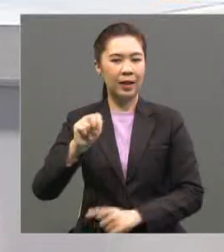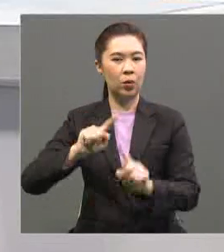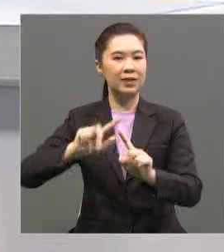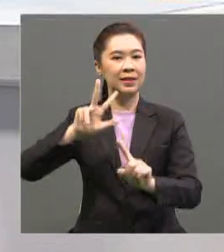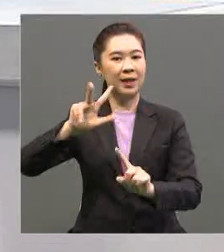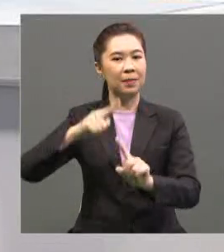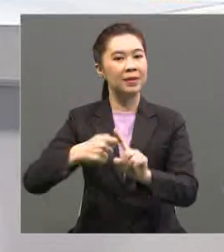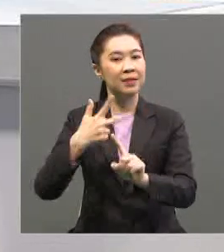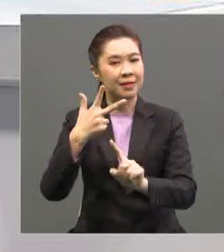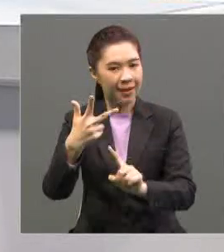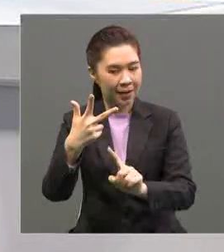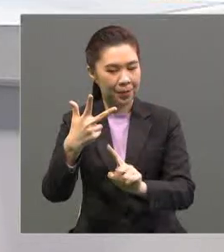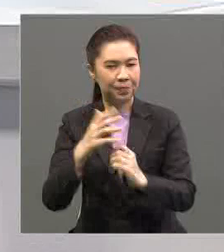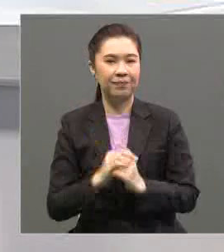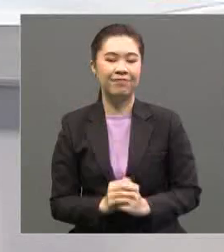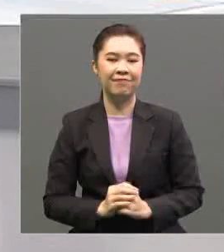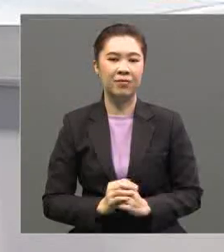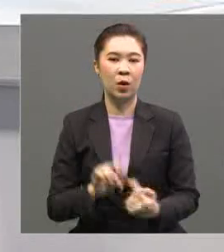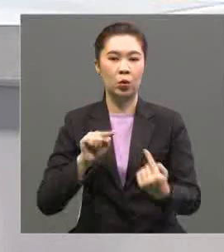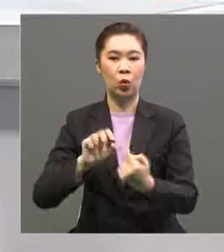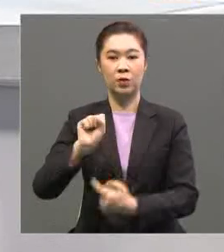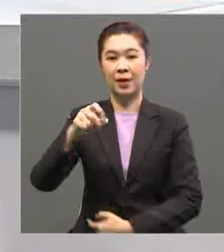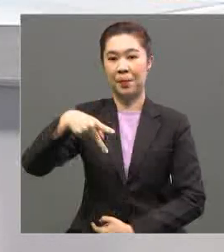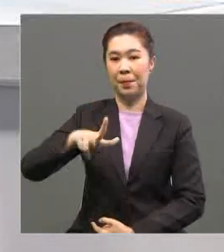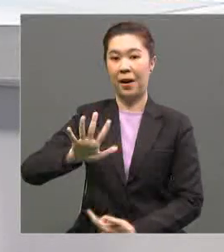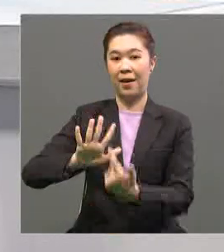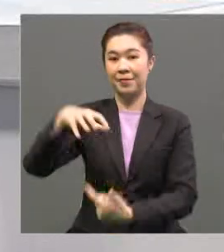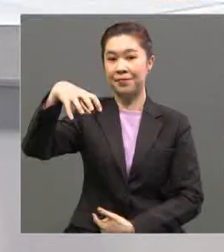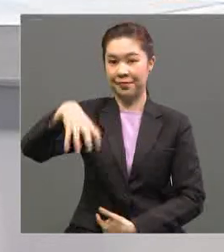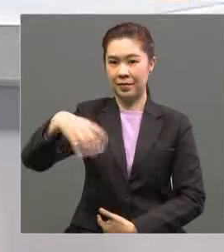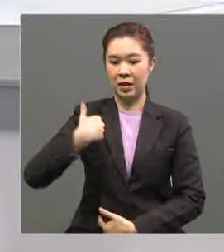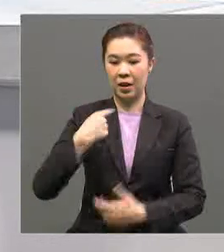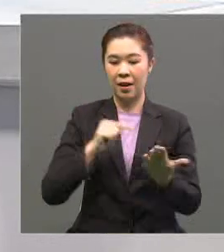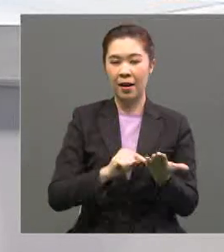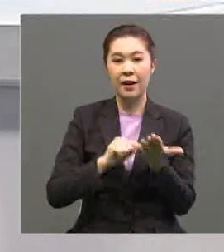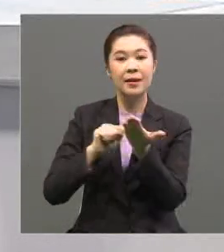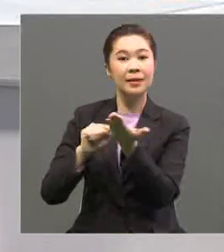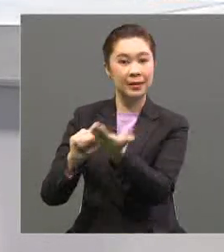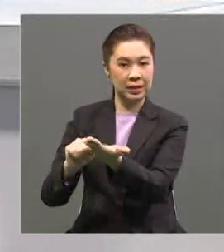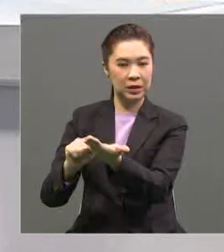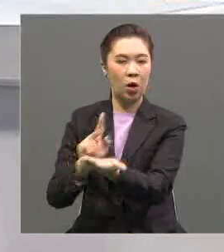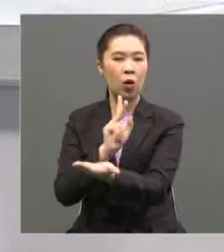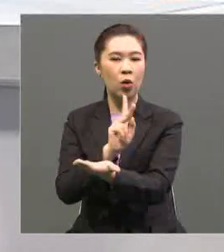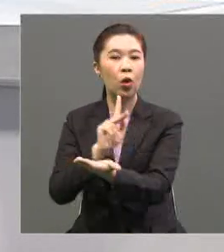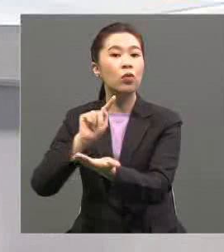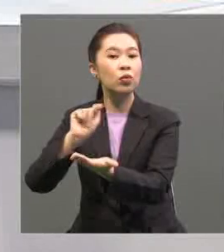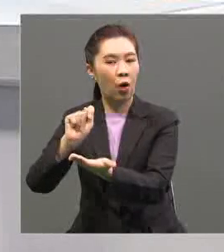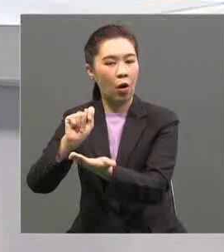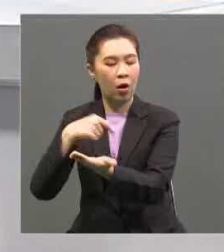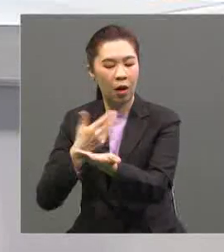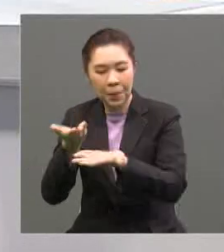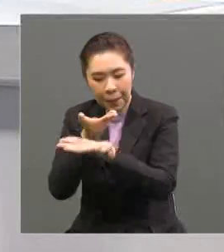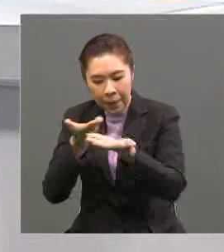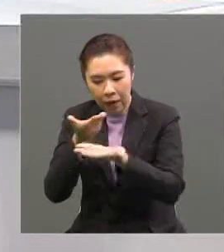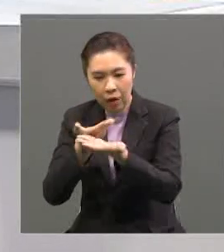คมว่าเอที่สำหรับสภายื่นไปเนี่ยกกต.ขออภัยไม่สภากกต.ยื่นไปนะครับให้พิจารณ